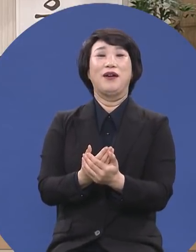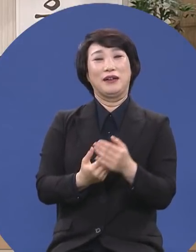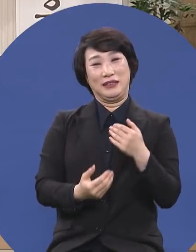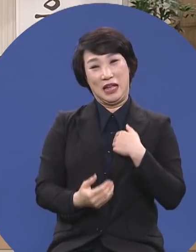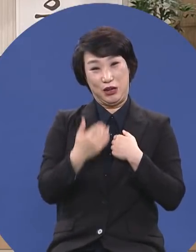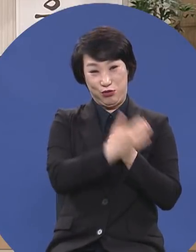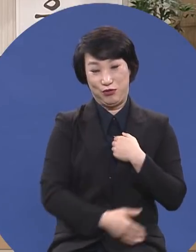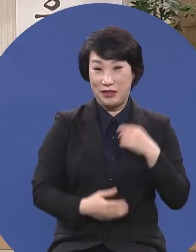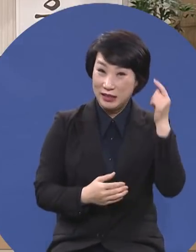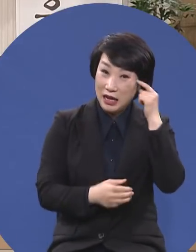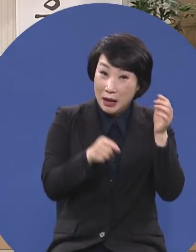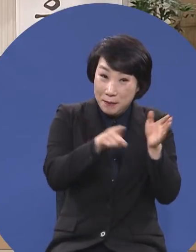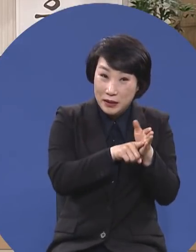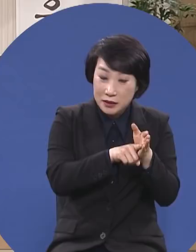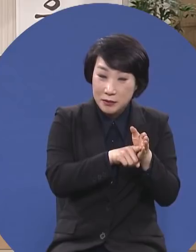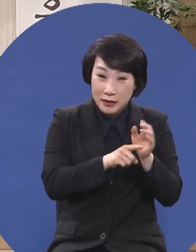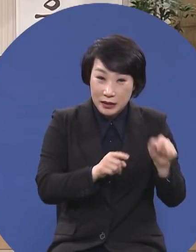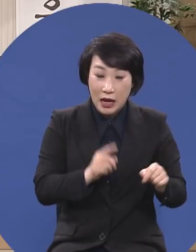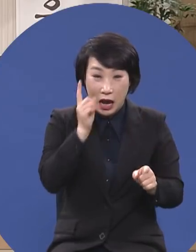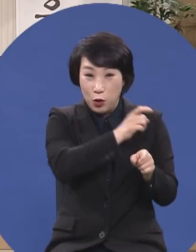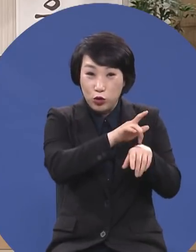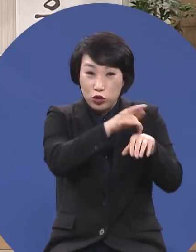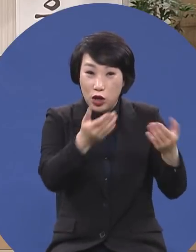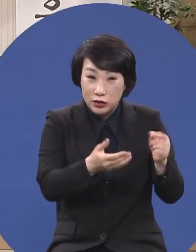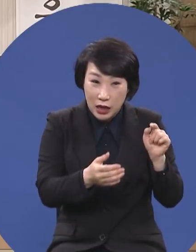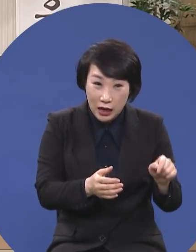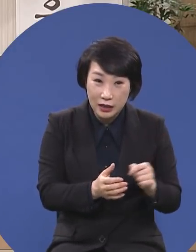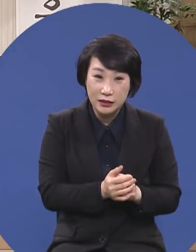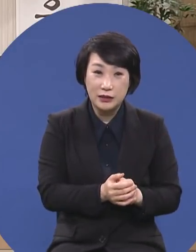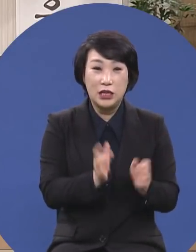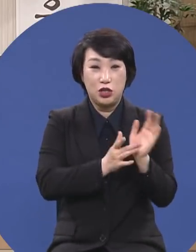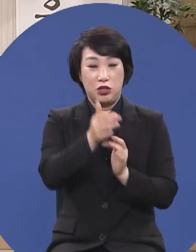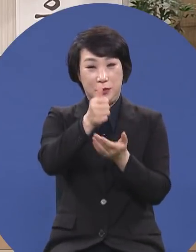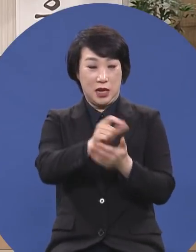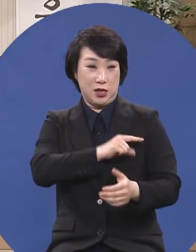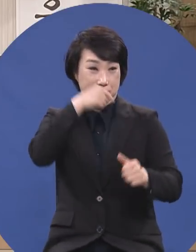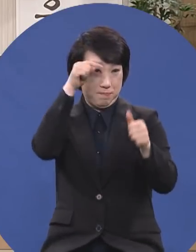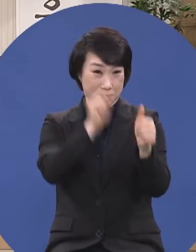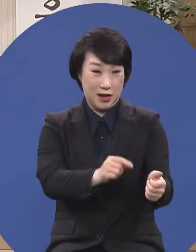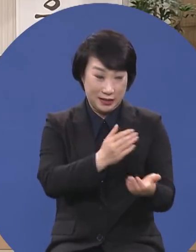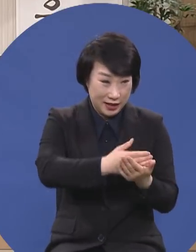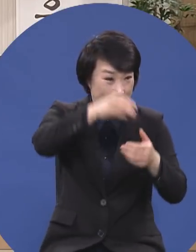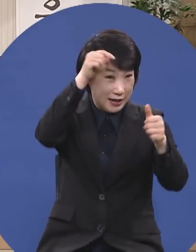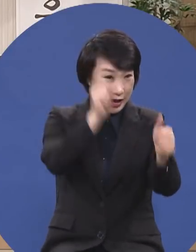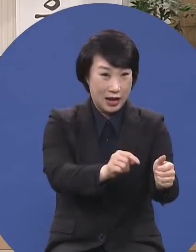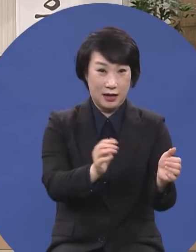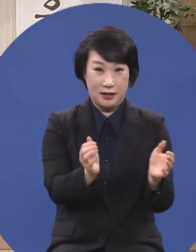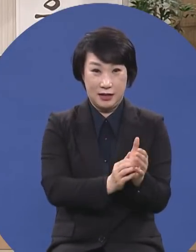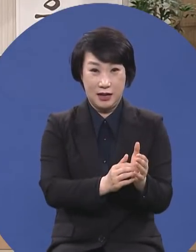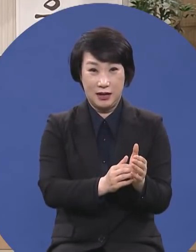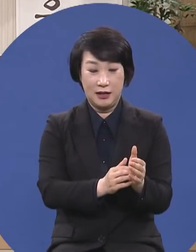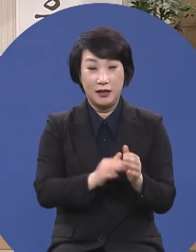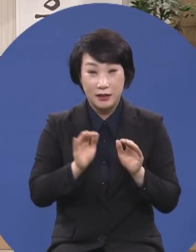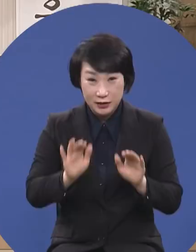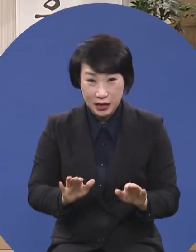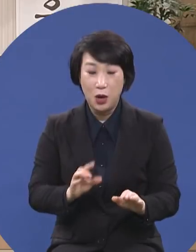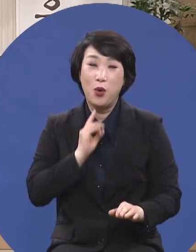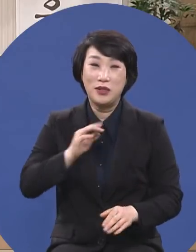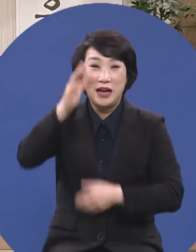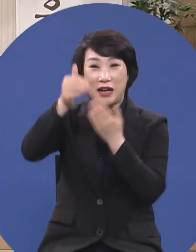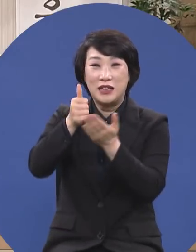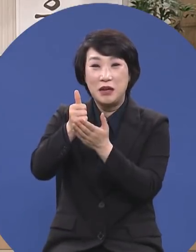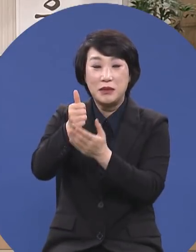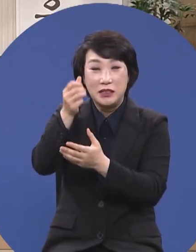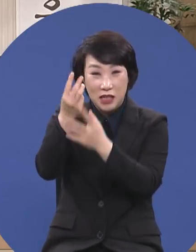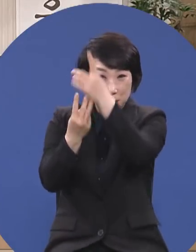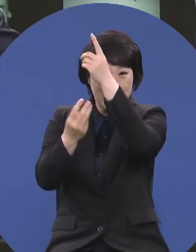내 육신의 신념의 확신이나 마귀 사탄 귀신이나 예수님의 이름 명령은이 떠나갈지어다. 오직 하나님